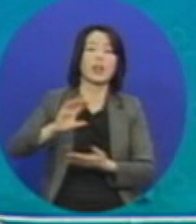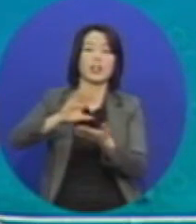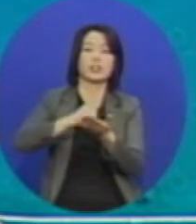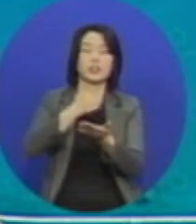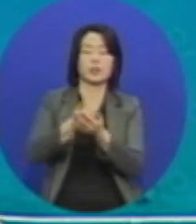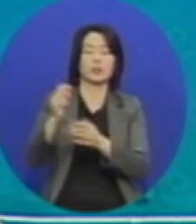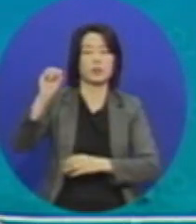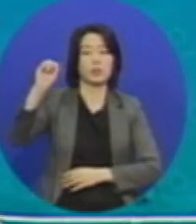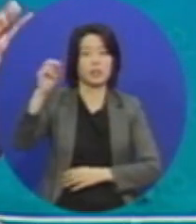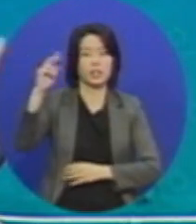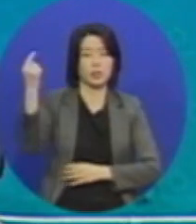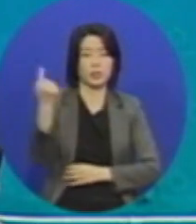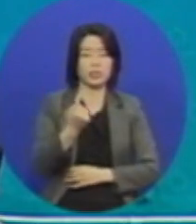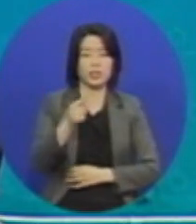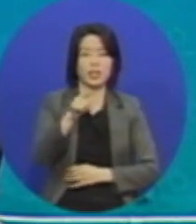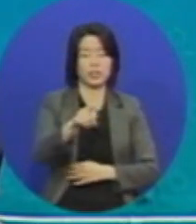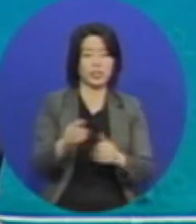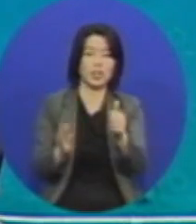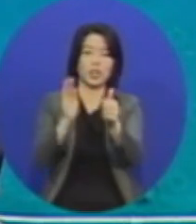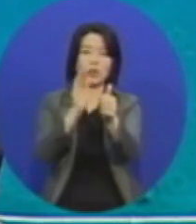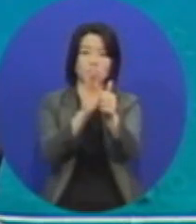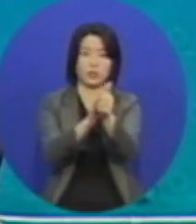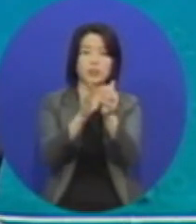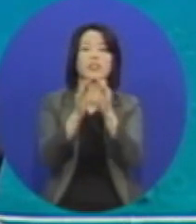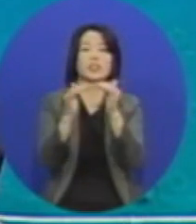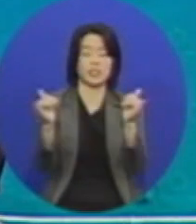때에 그에게 붙은 자요